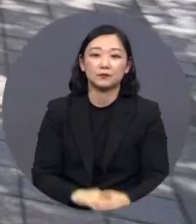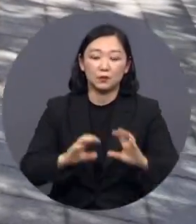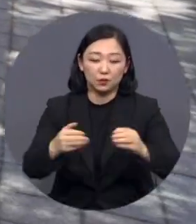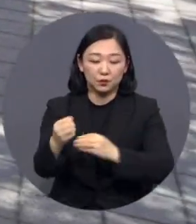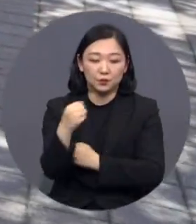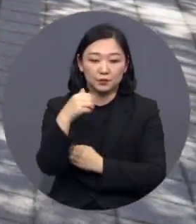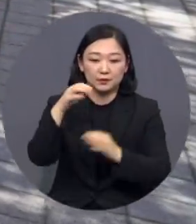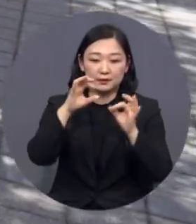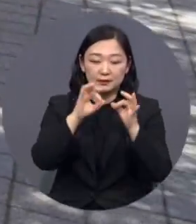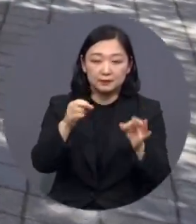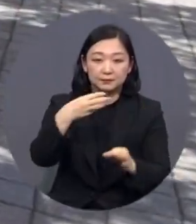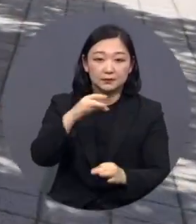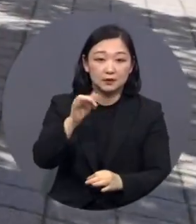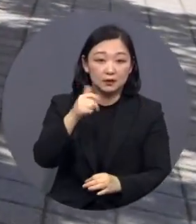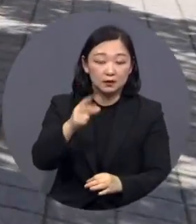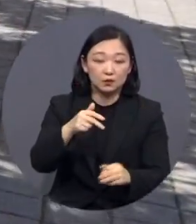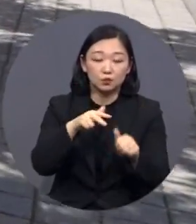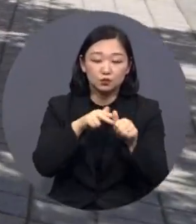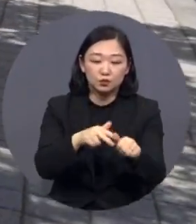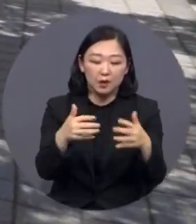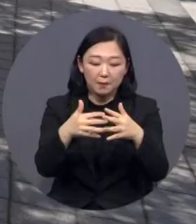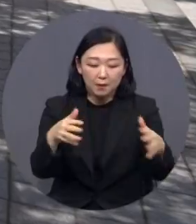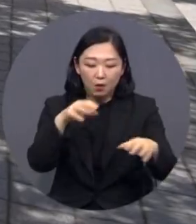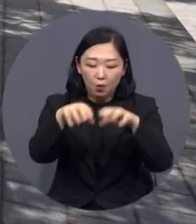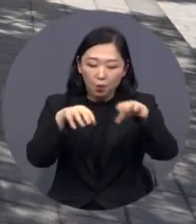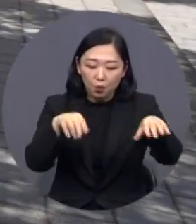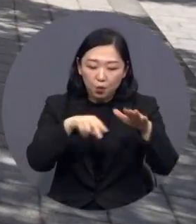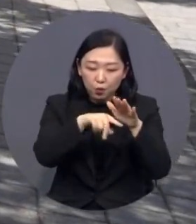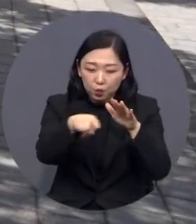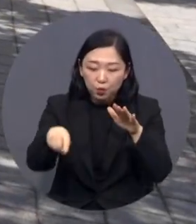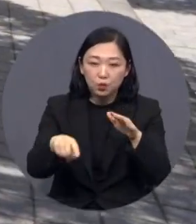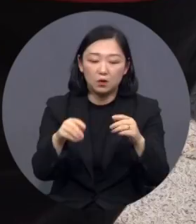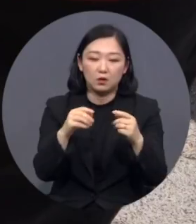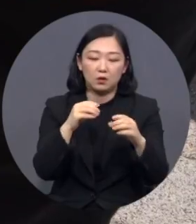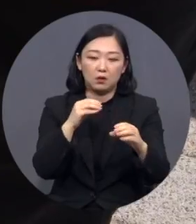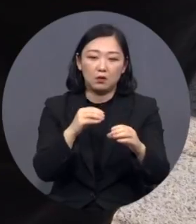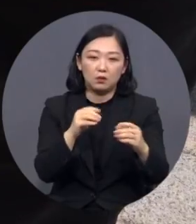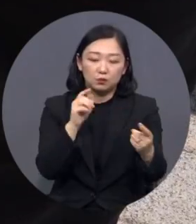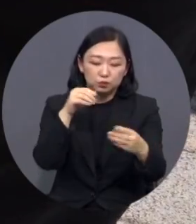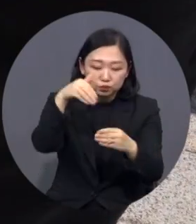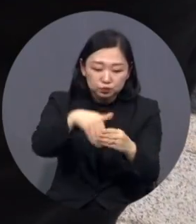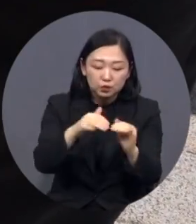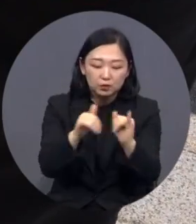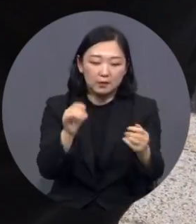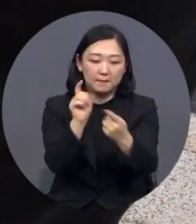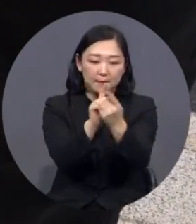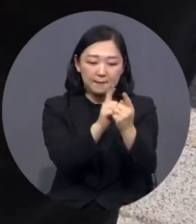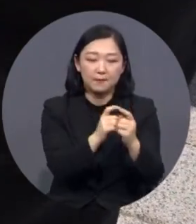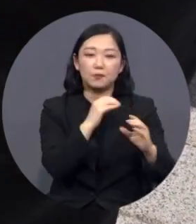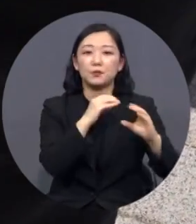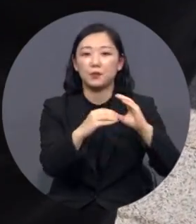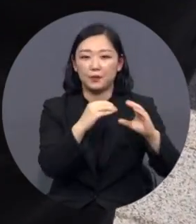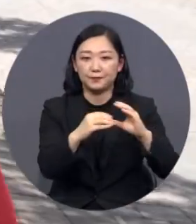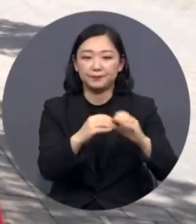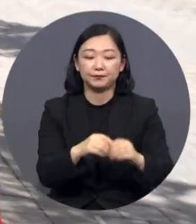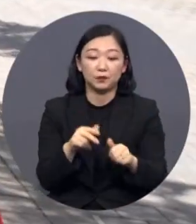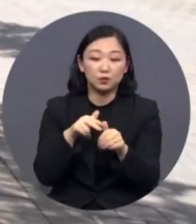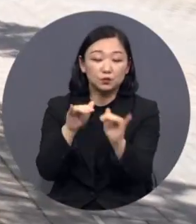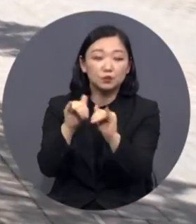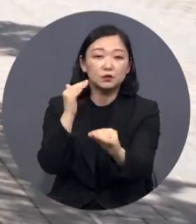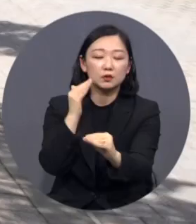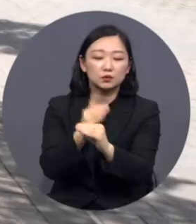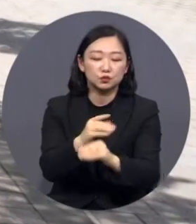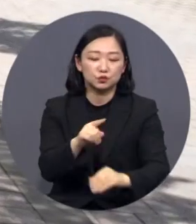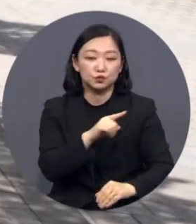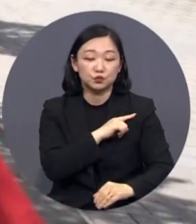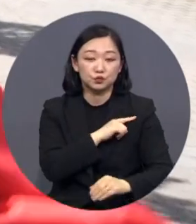국민의힘 김태연 후보는 아파트 단지 곳곳을 돌며 유권자와의 소통 행보에 나섰습니다. 후보자 가운데